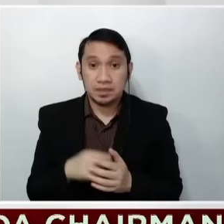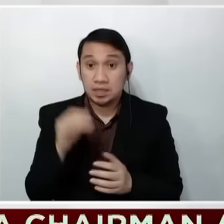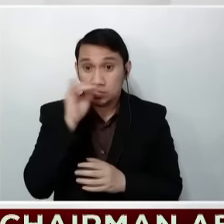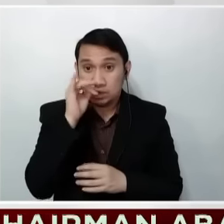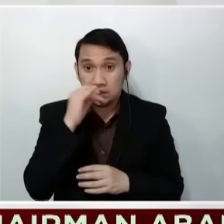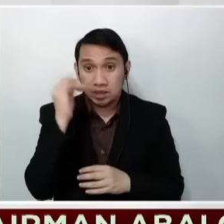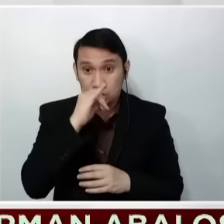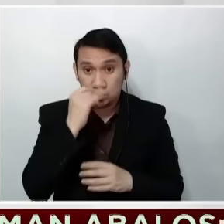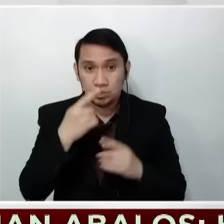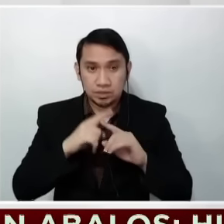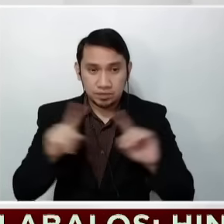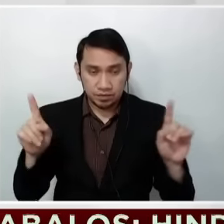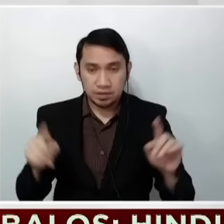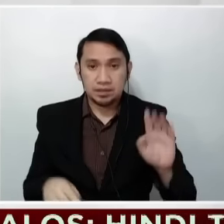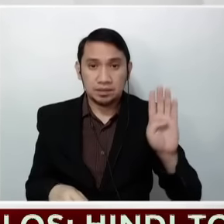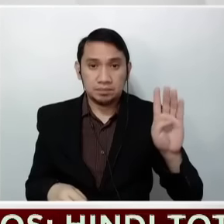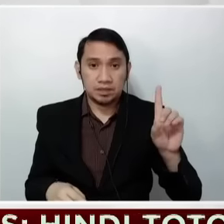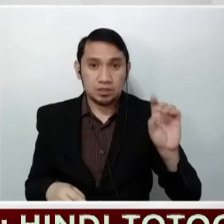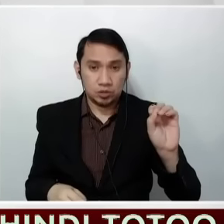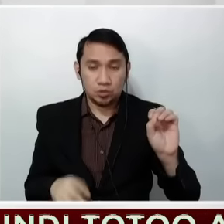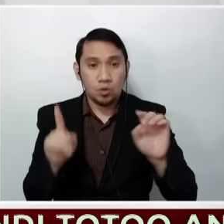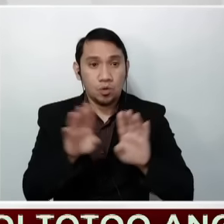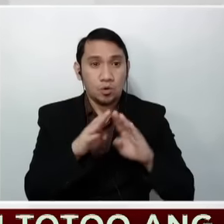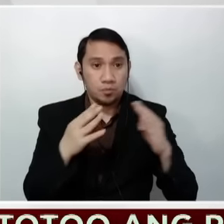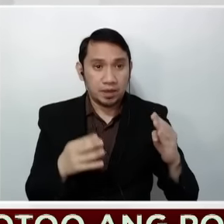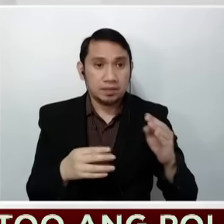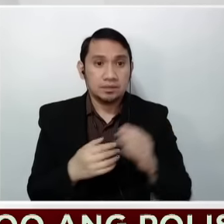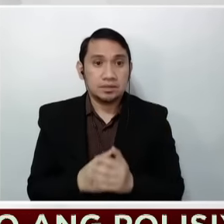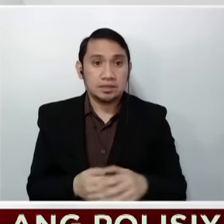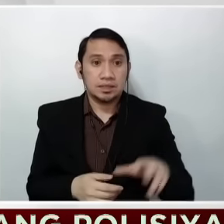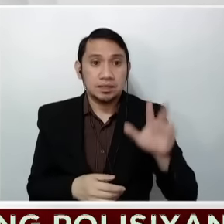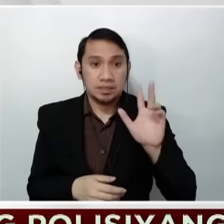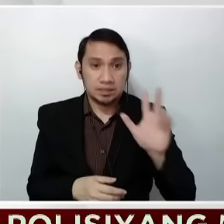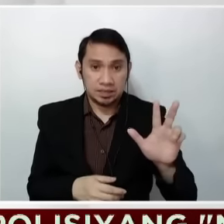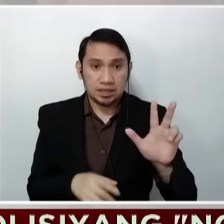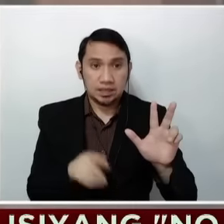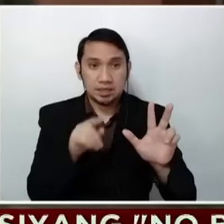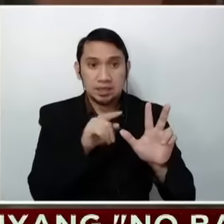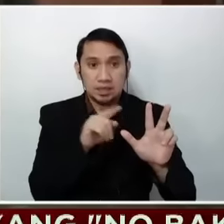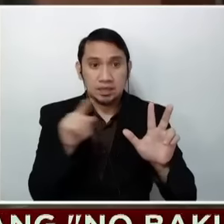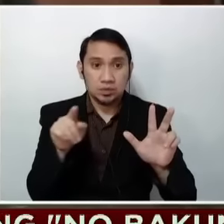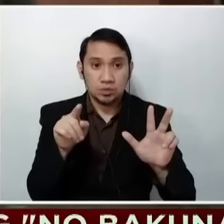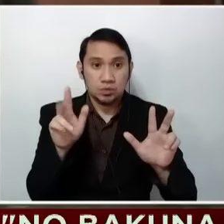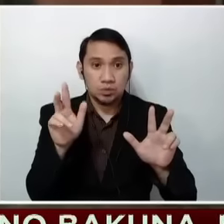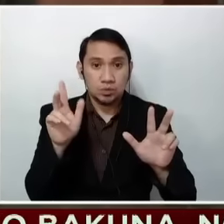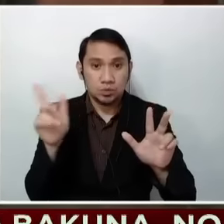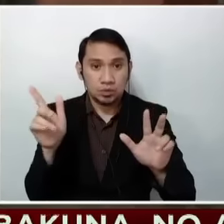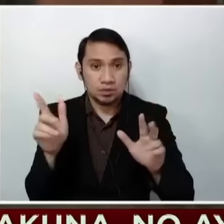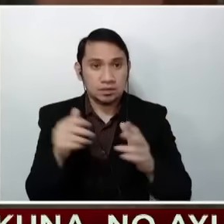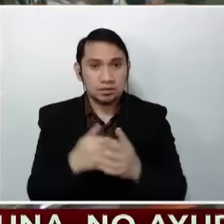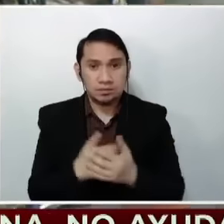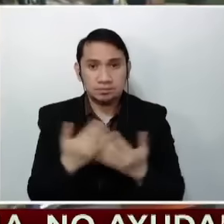Ang BDO naman, bukas hanggang 3 p.m. mula August 6 hanggang 20. Alvin L. Chico,